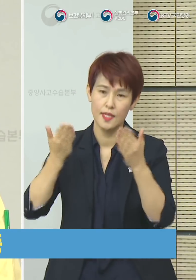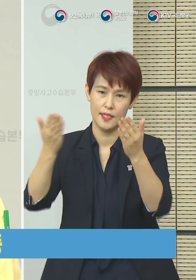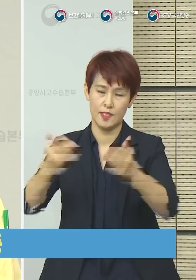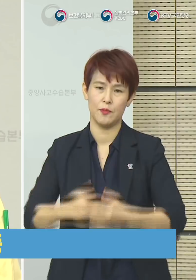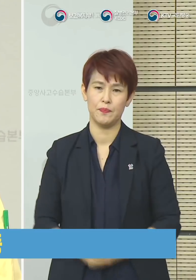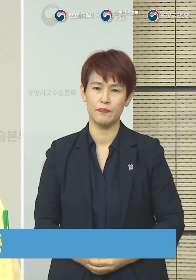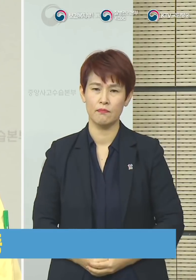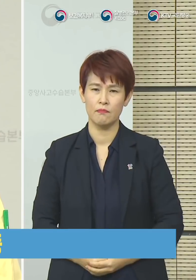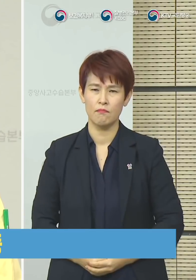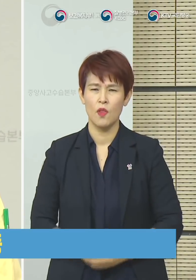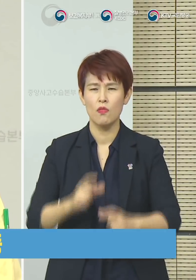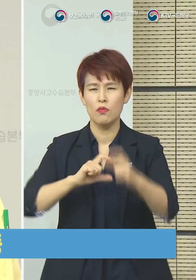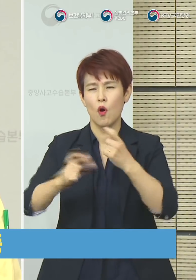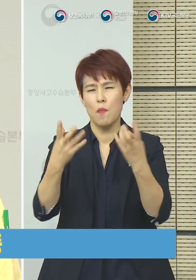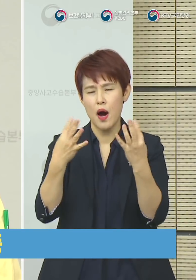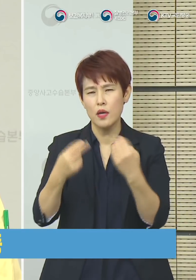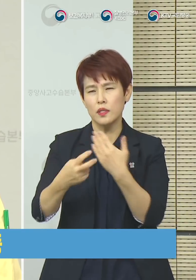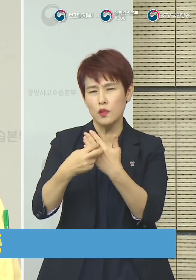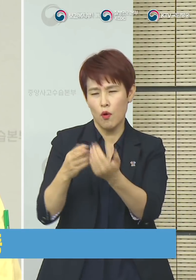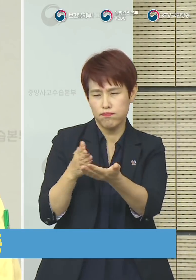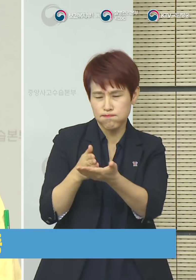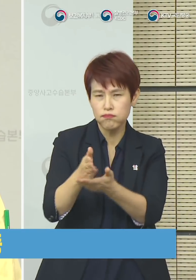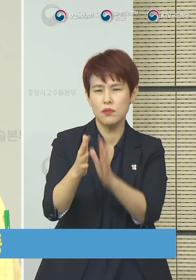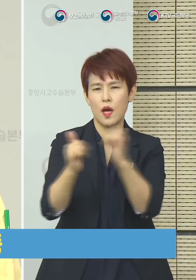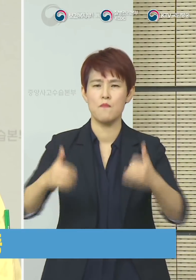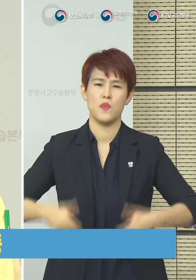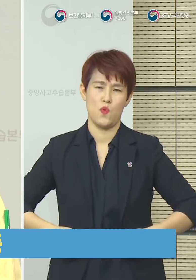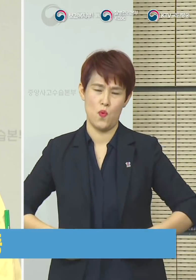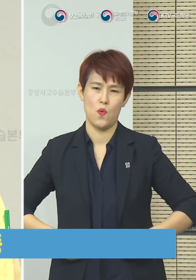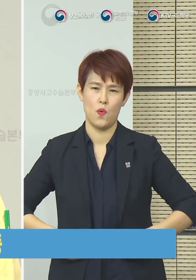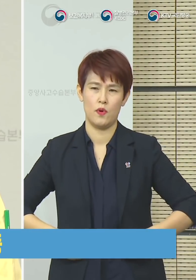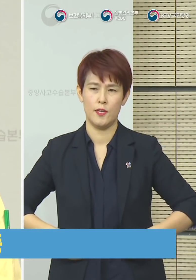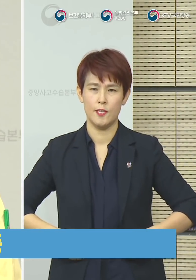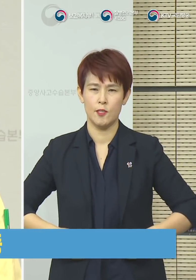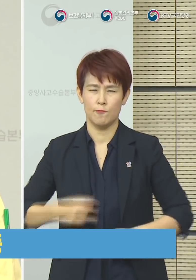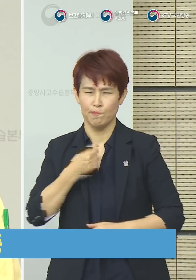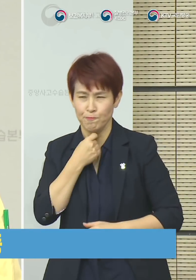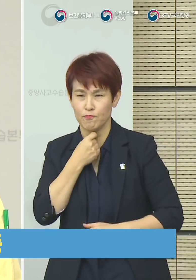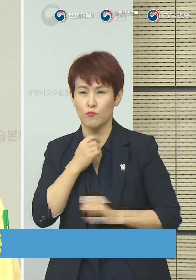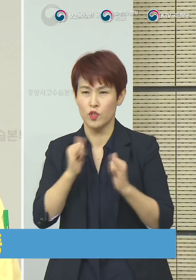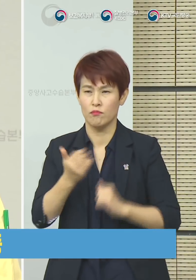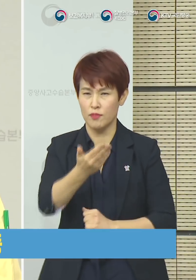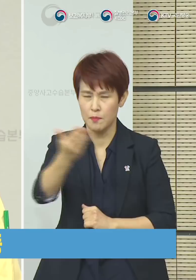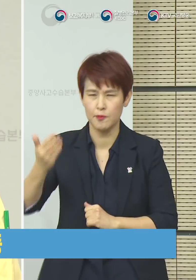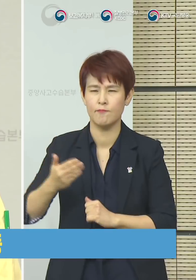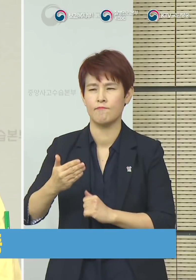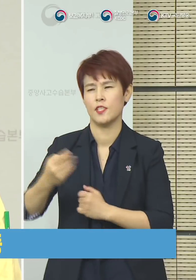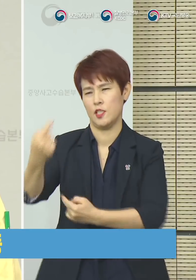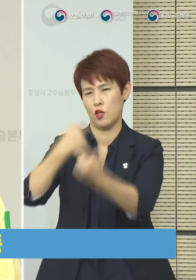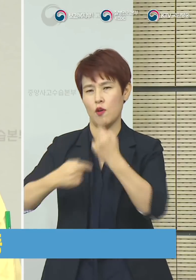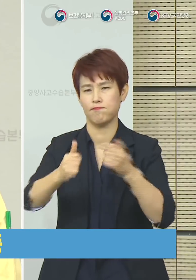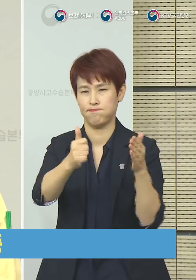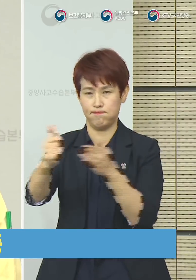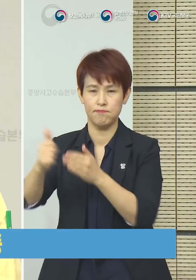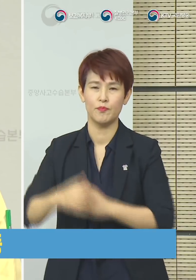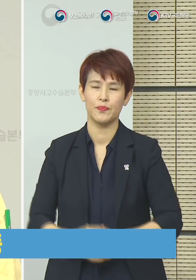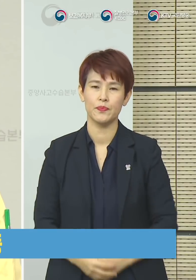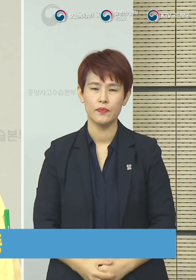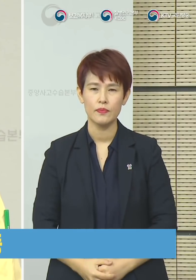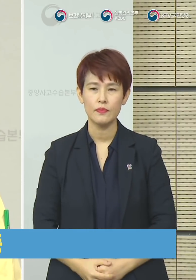감사드리며 아직도 더 많은 의료인들이 필요한 만큼 뜻있는 분들의 신청을